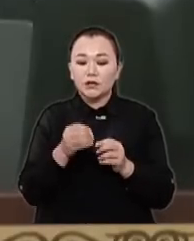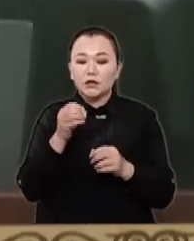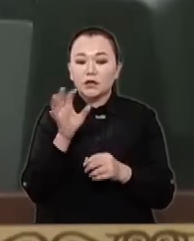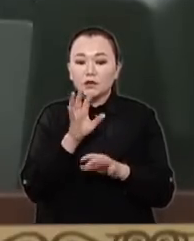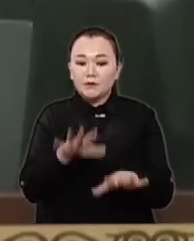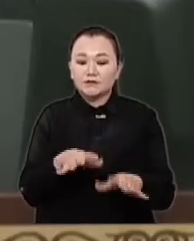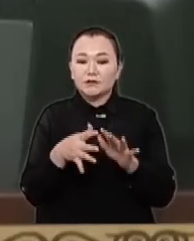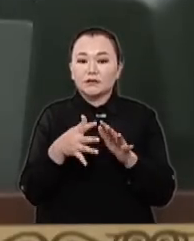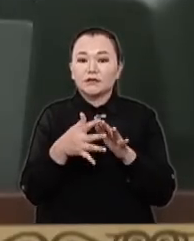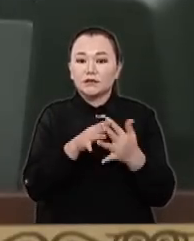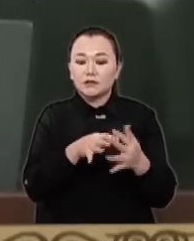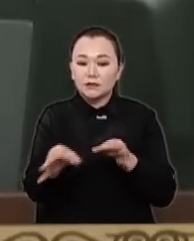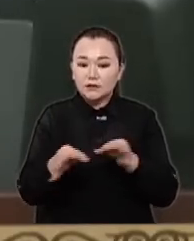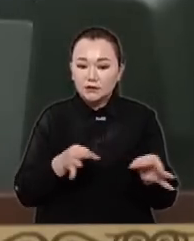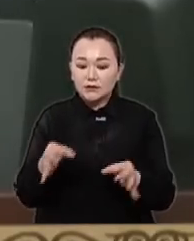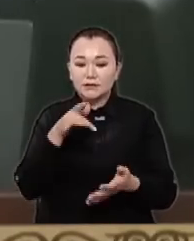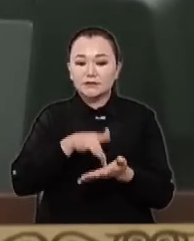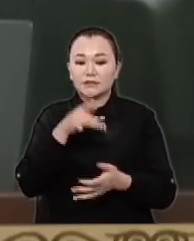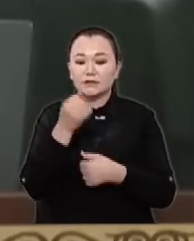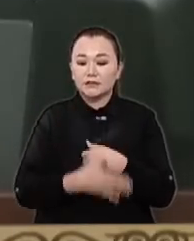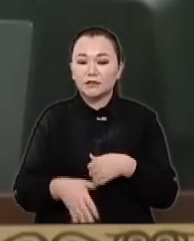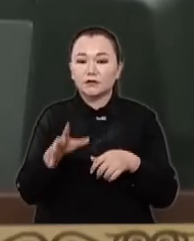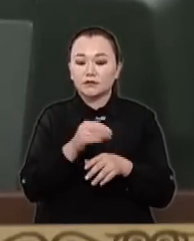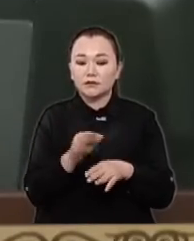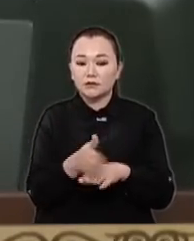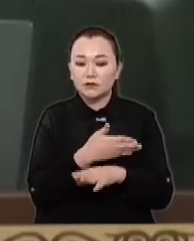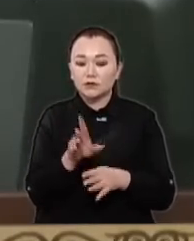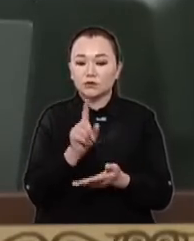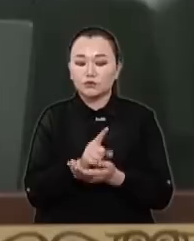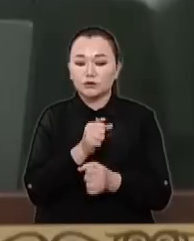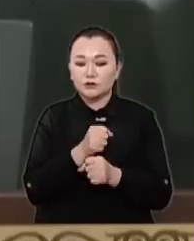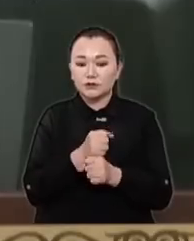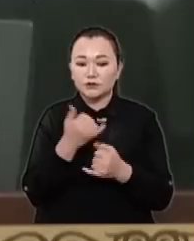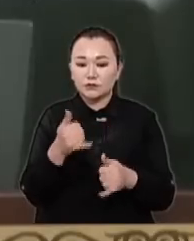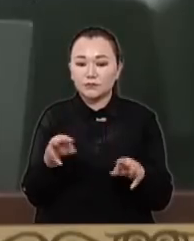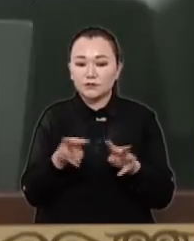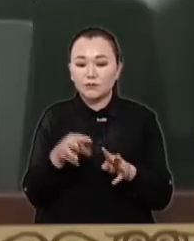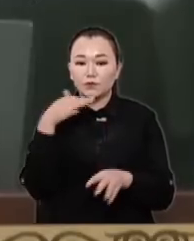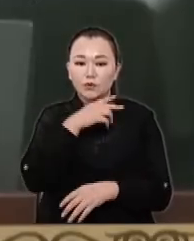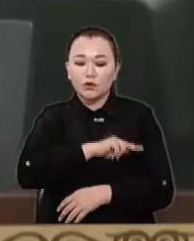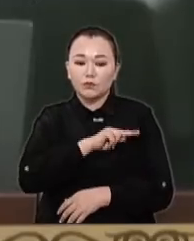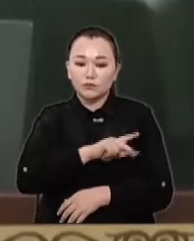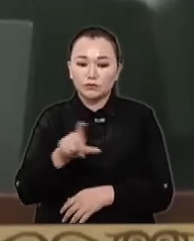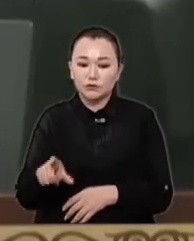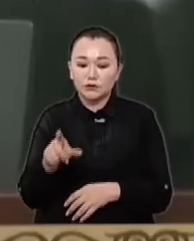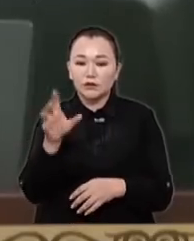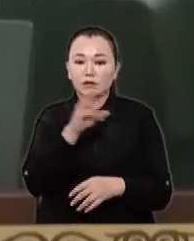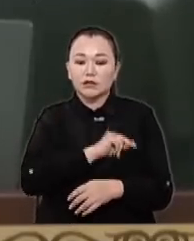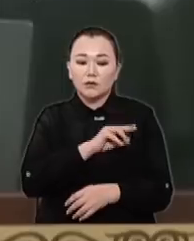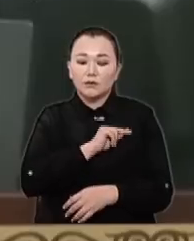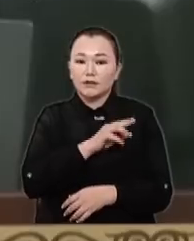мен орталықтың арасында ротацияны қамтамасыз етуіміз керек. Бүгінгі министрлікте жұмыс істейтін көп азаматтар өңірлерде жұмыс